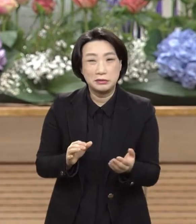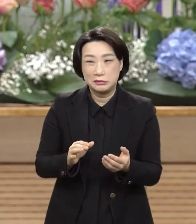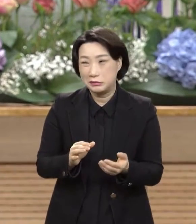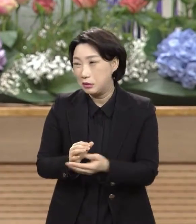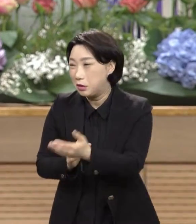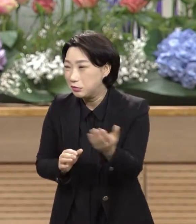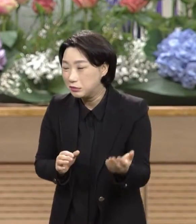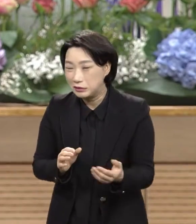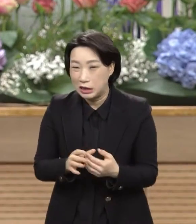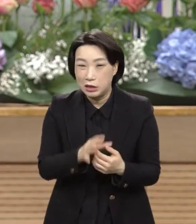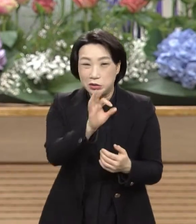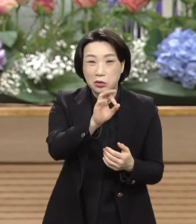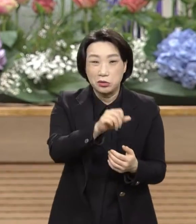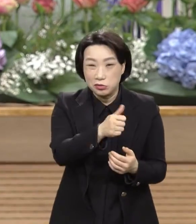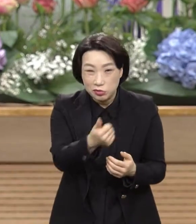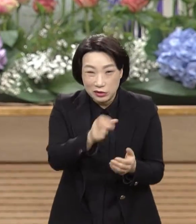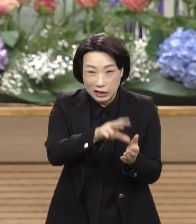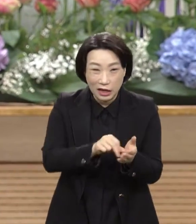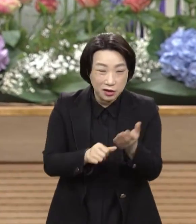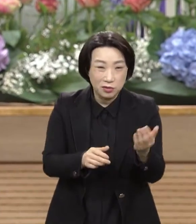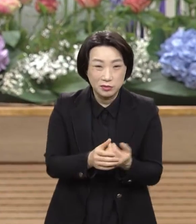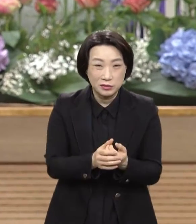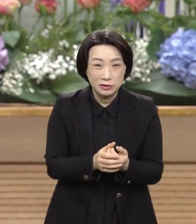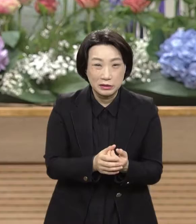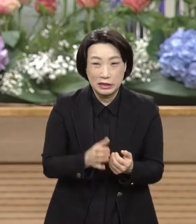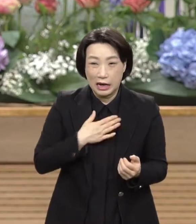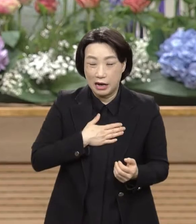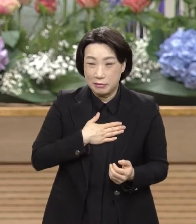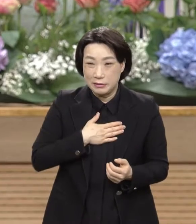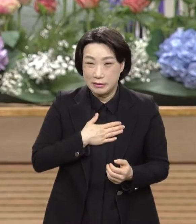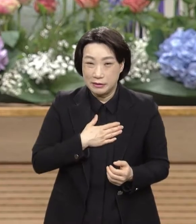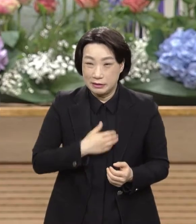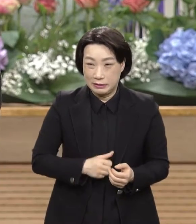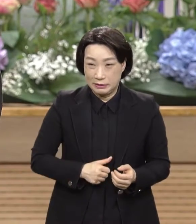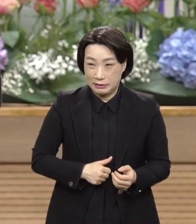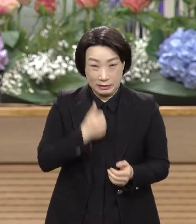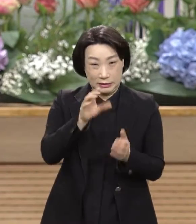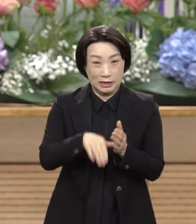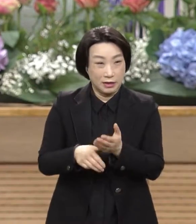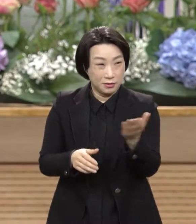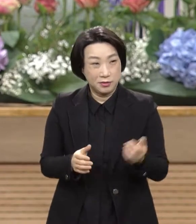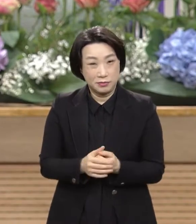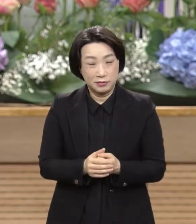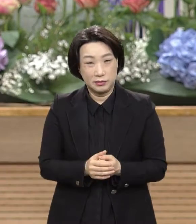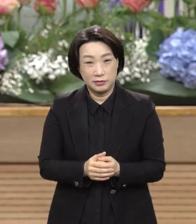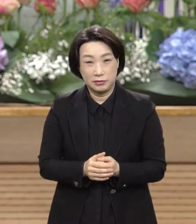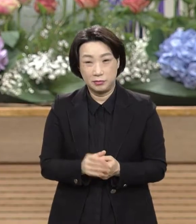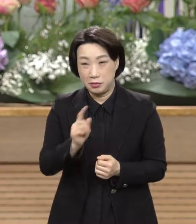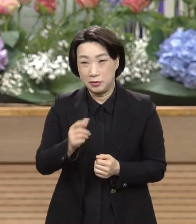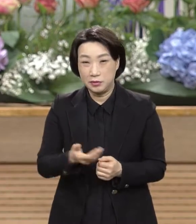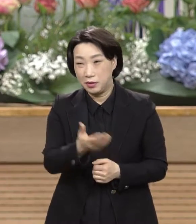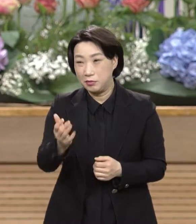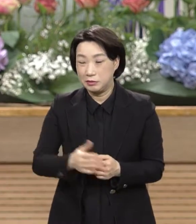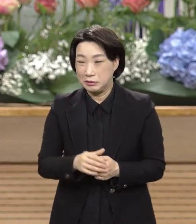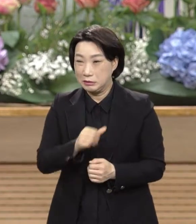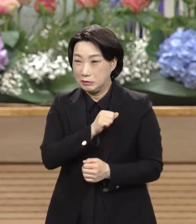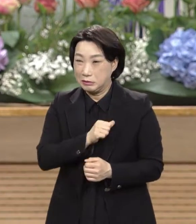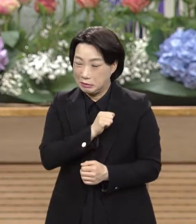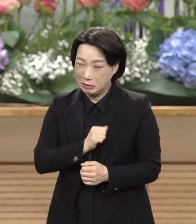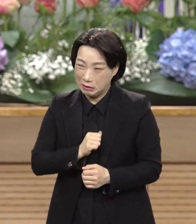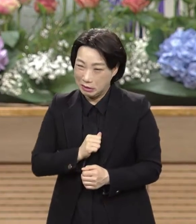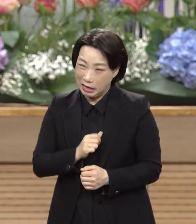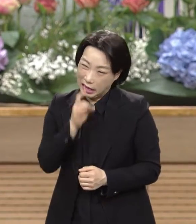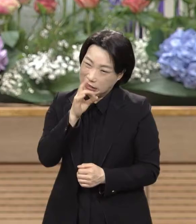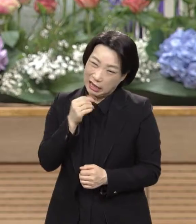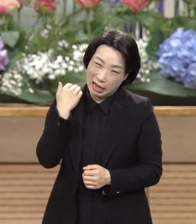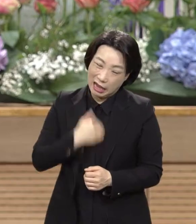문제가 오고 여러분들의 감정적 격하가 오고 어떤 성질이 불타는